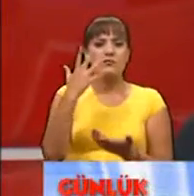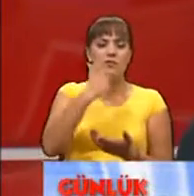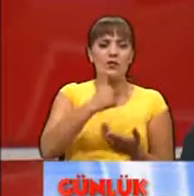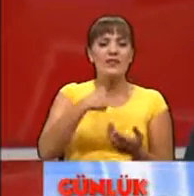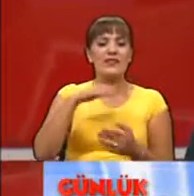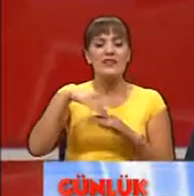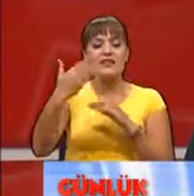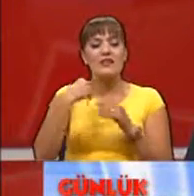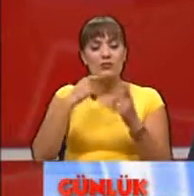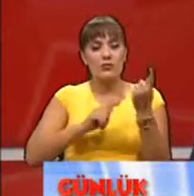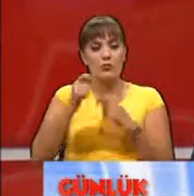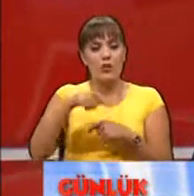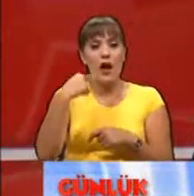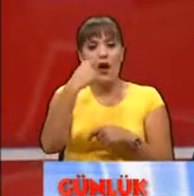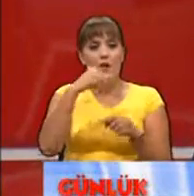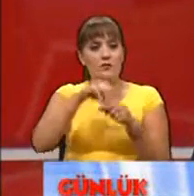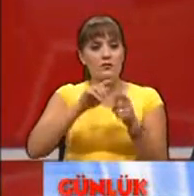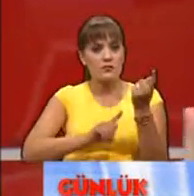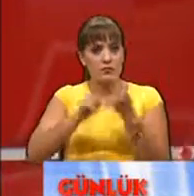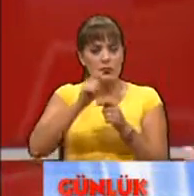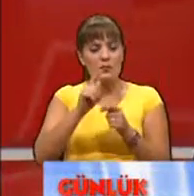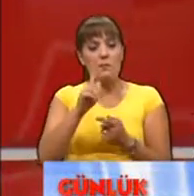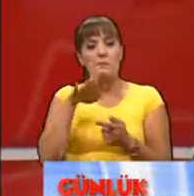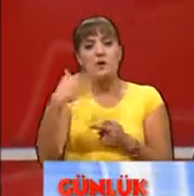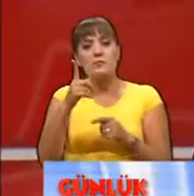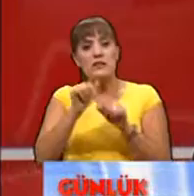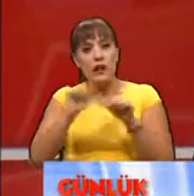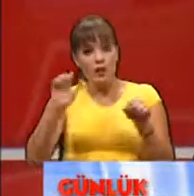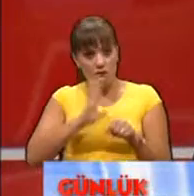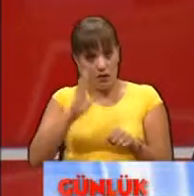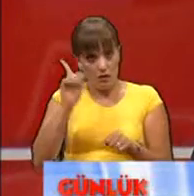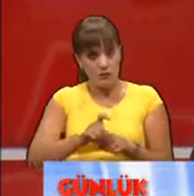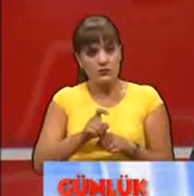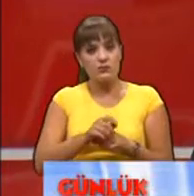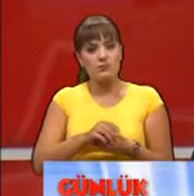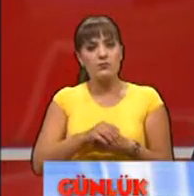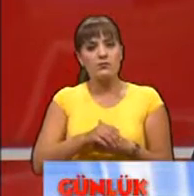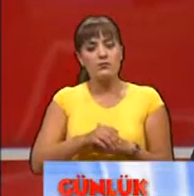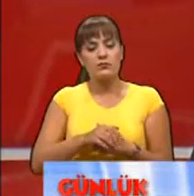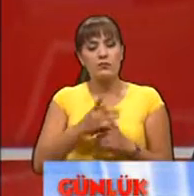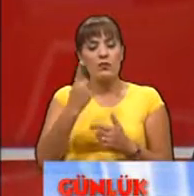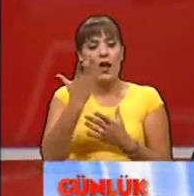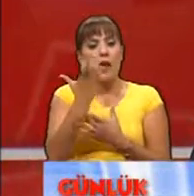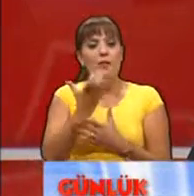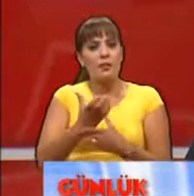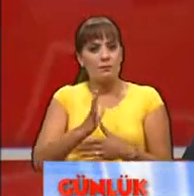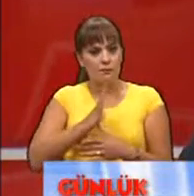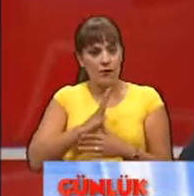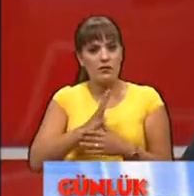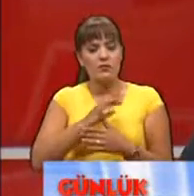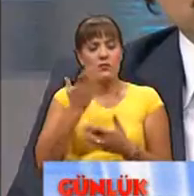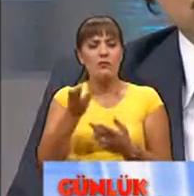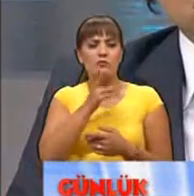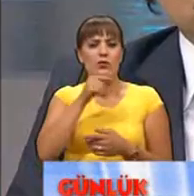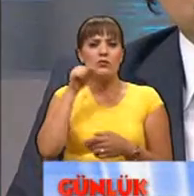dış yüzeyde kullanırken bile, bu ağız içinde kullanmak bir yan etki yaratır mı, bir zararı var mıdır? Çünkü emilim var öyle değil mi?